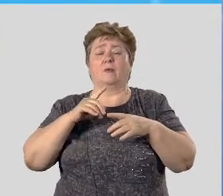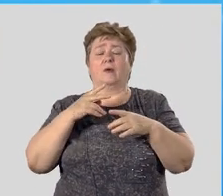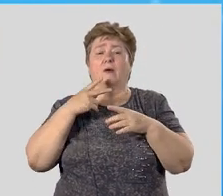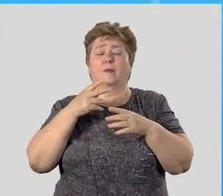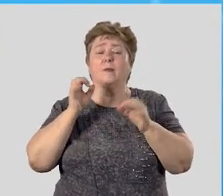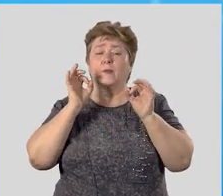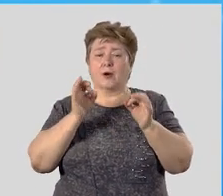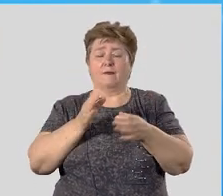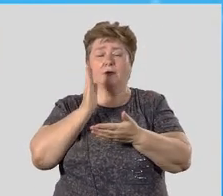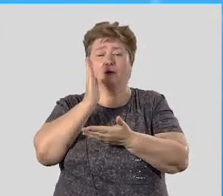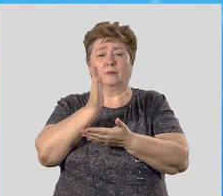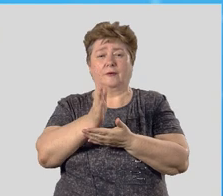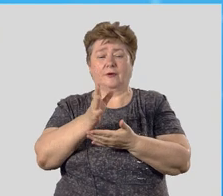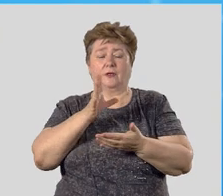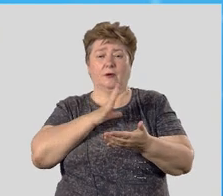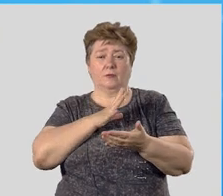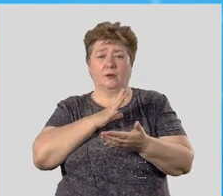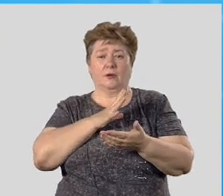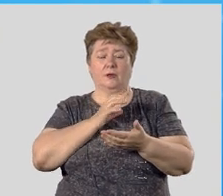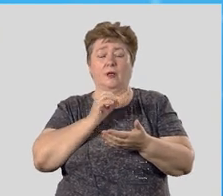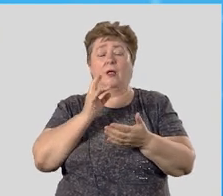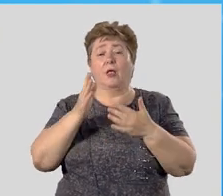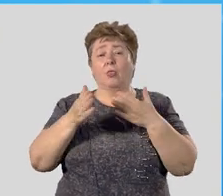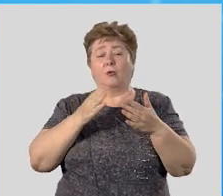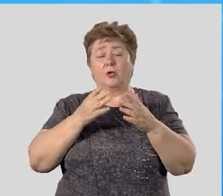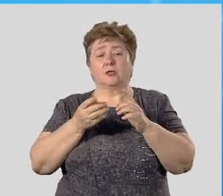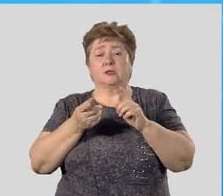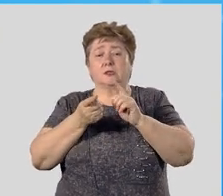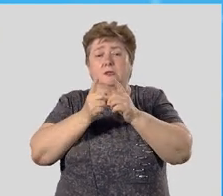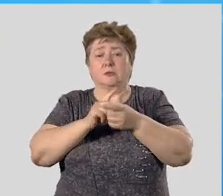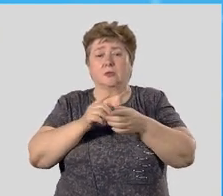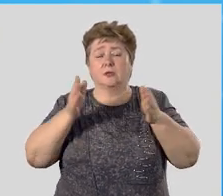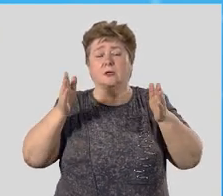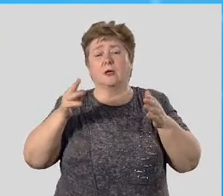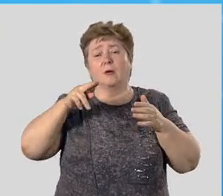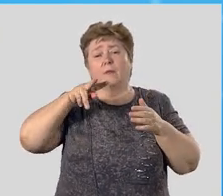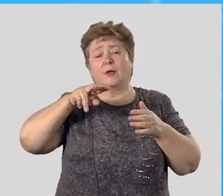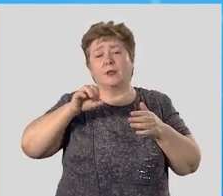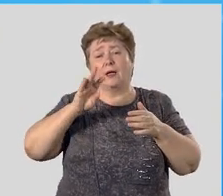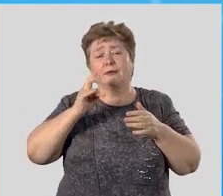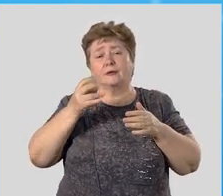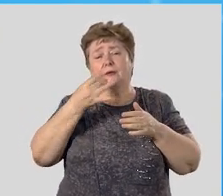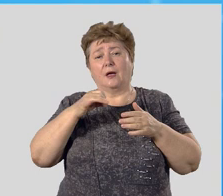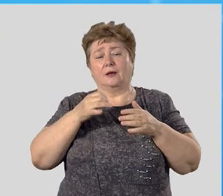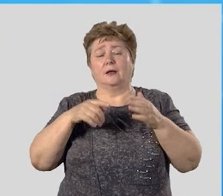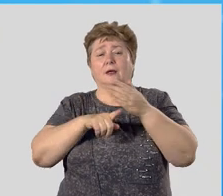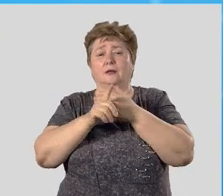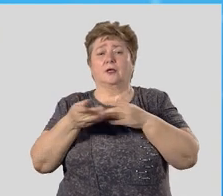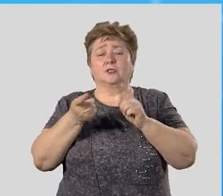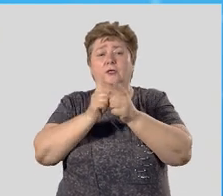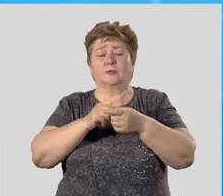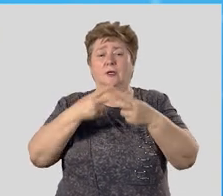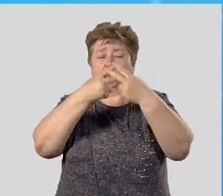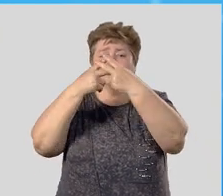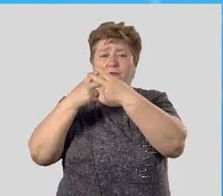в правильном направлении. Но вот их поместили в планетарий и стали менять